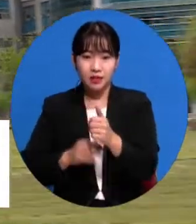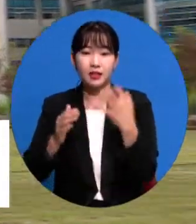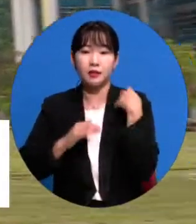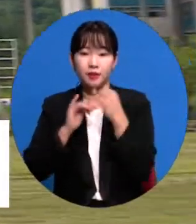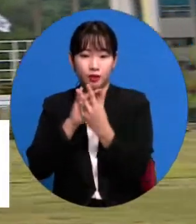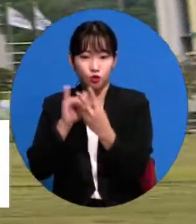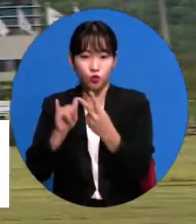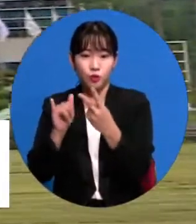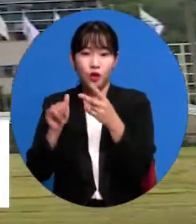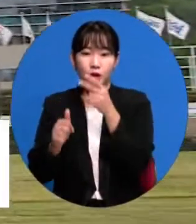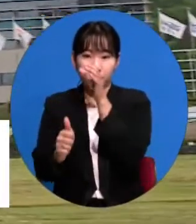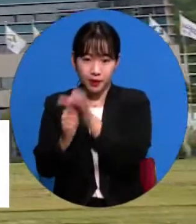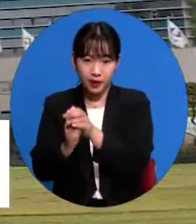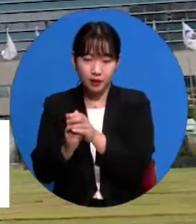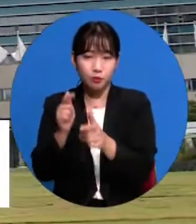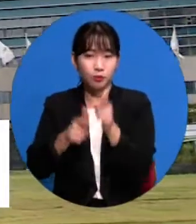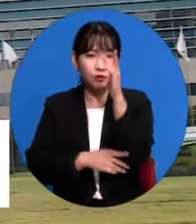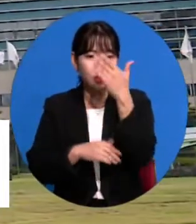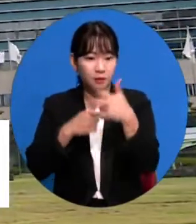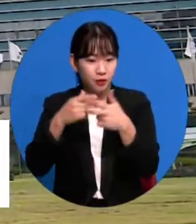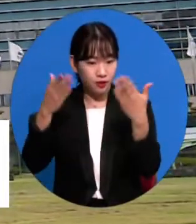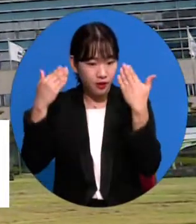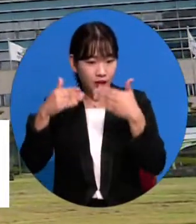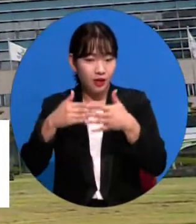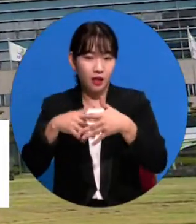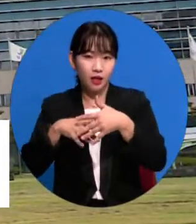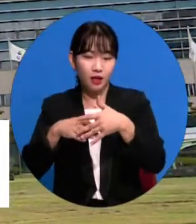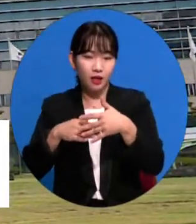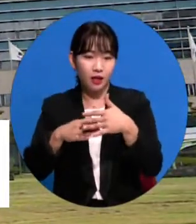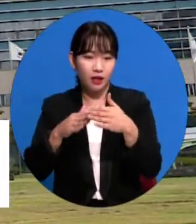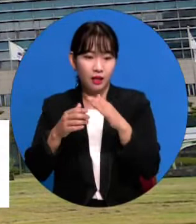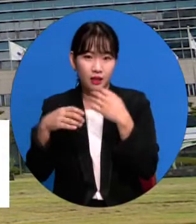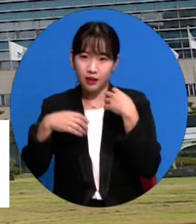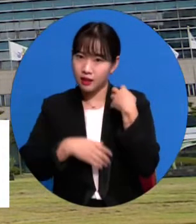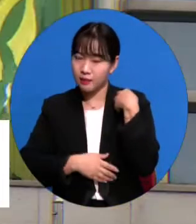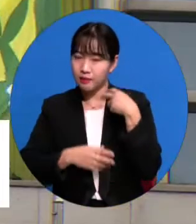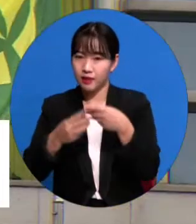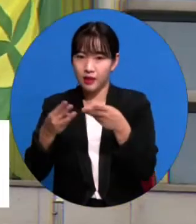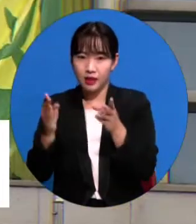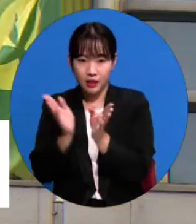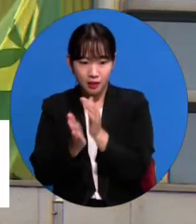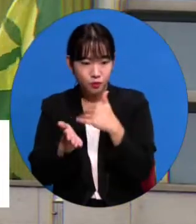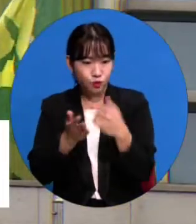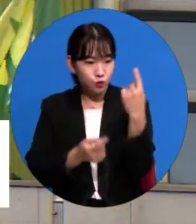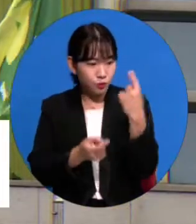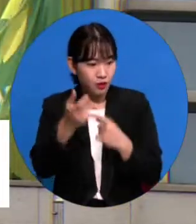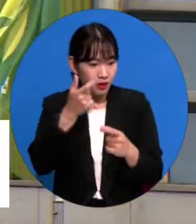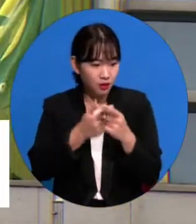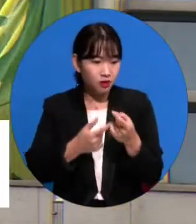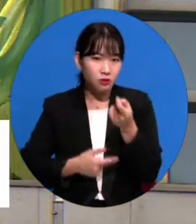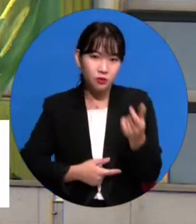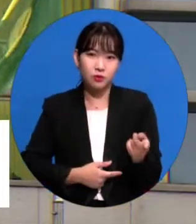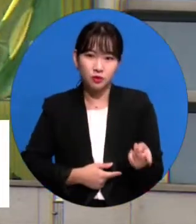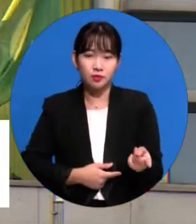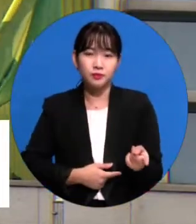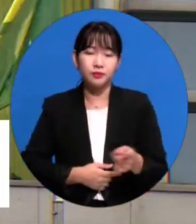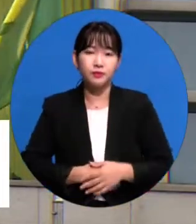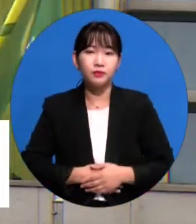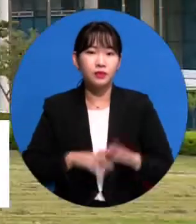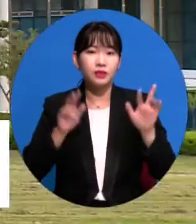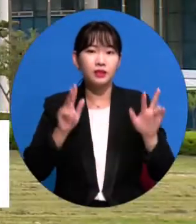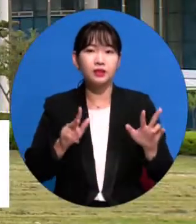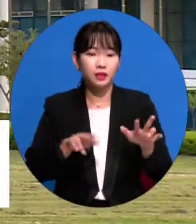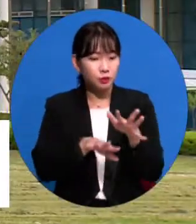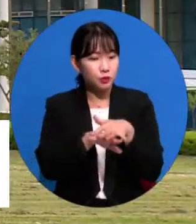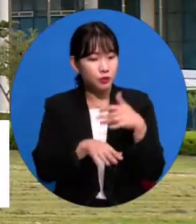목포시 의 의대 유치 대응 조직보다 도 작습니다 전남도 의해 최성국 보건 복지 위원장은 현재